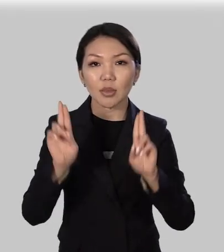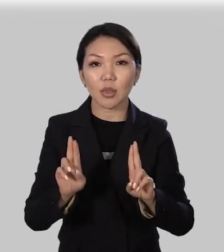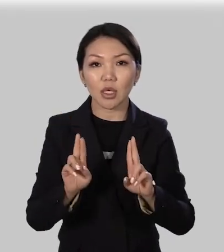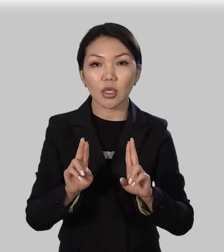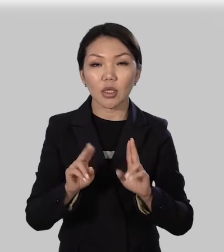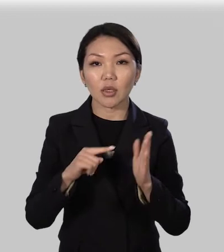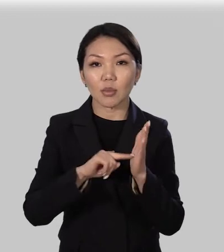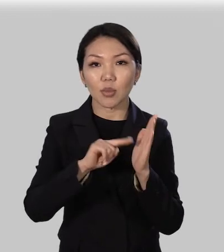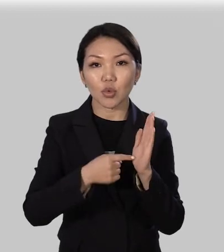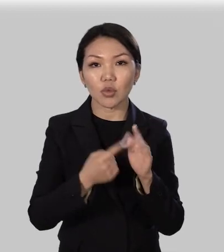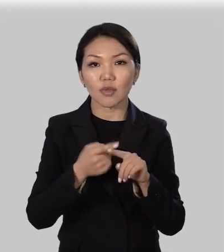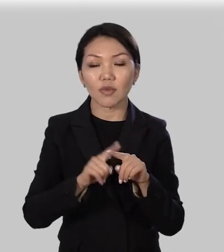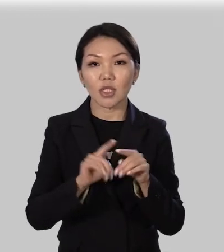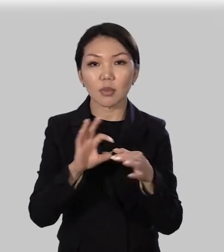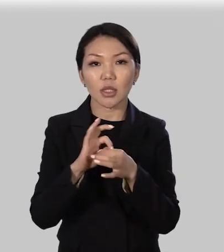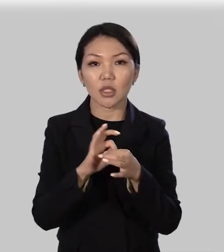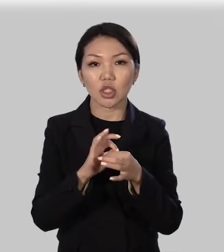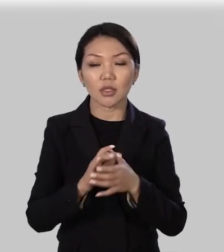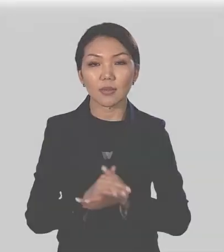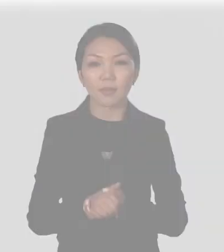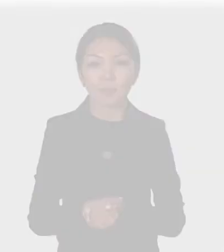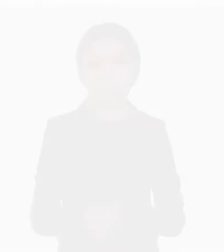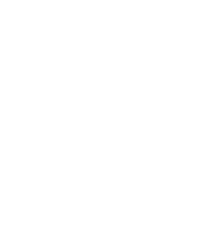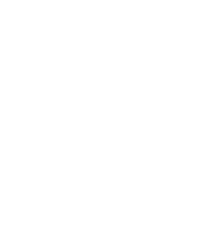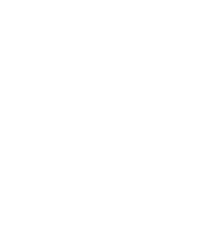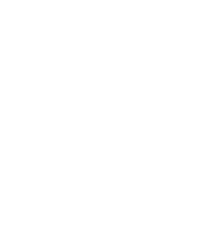Объясните правила пунктуации в этих предложениях.